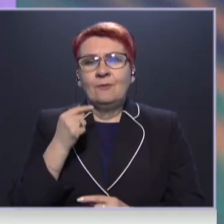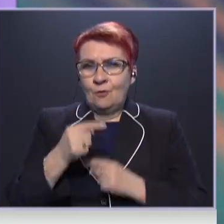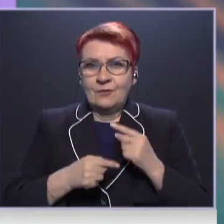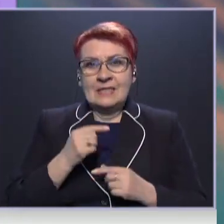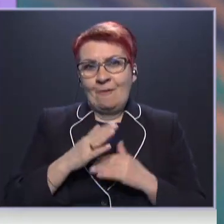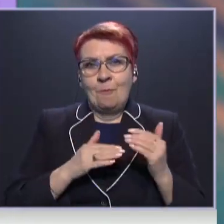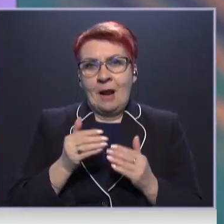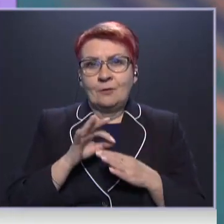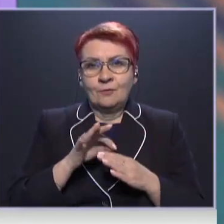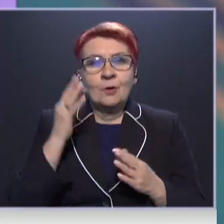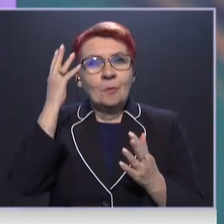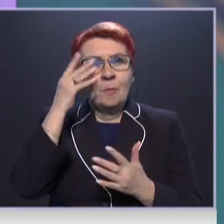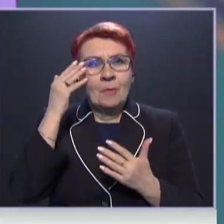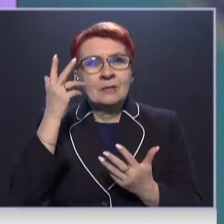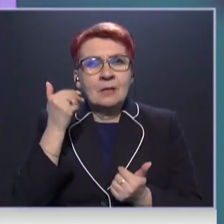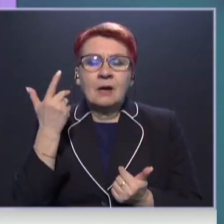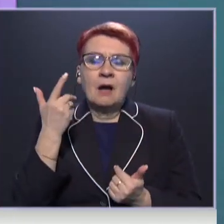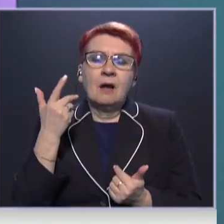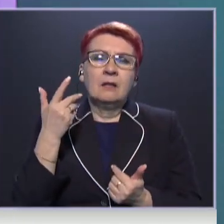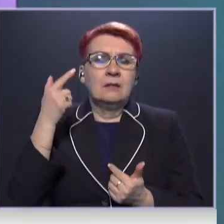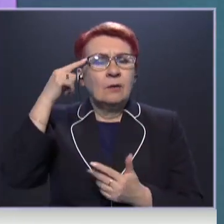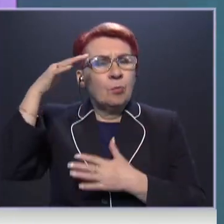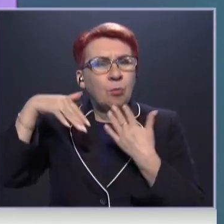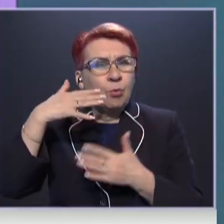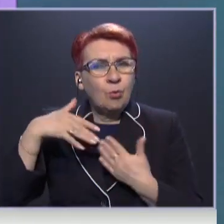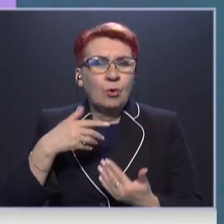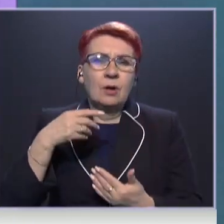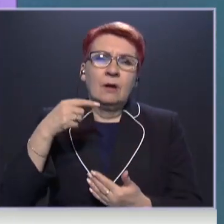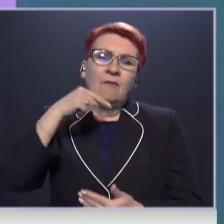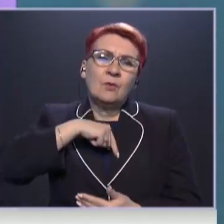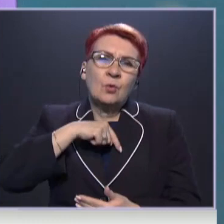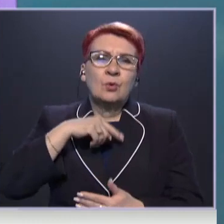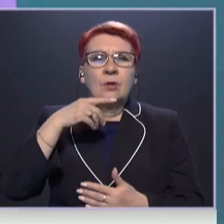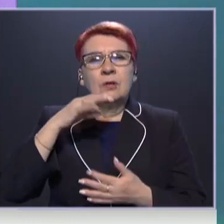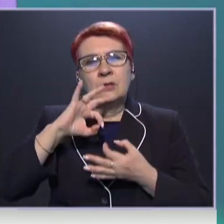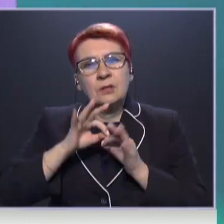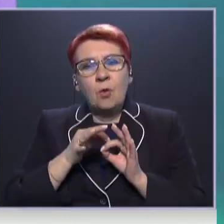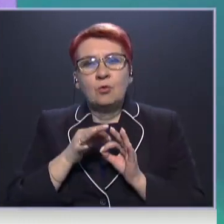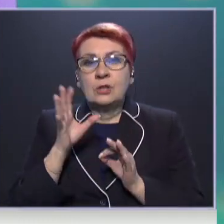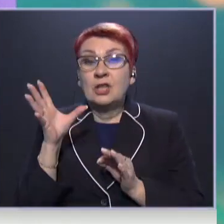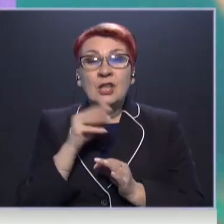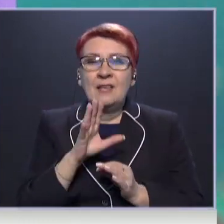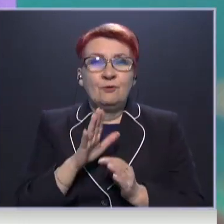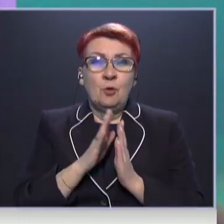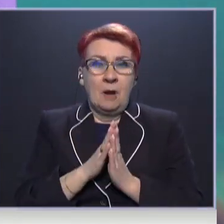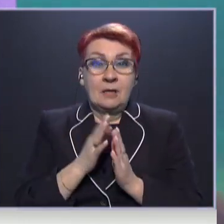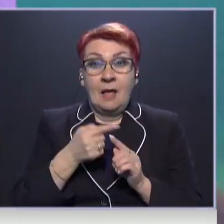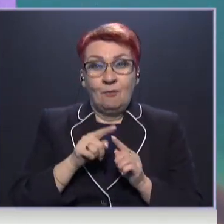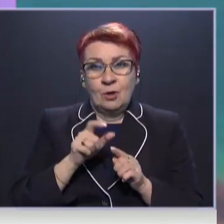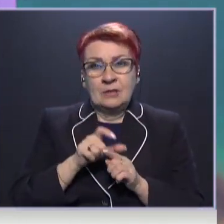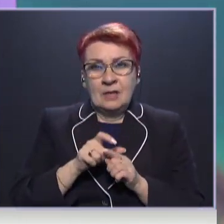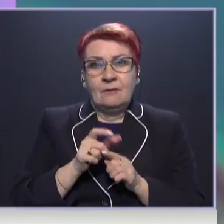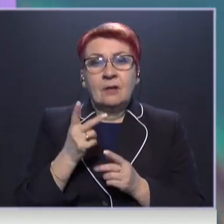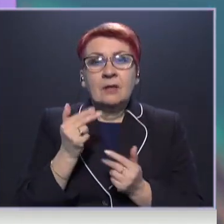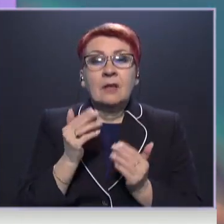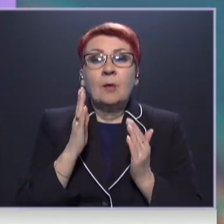когда у нас мысли вот идут, какая-то буря внутри, какая-то сложность в жизни, да, вот даже не всю молитву, а хотя бы вот эти слова себе